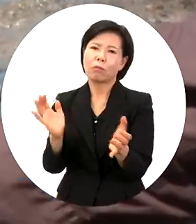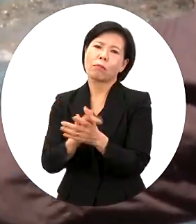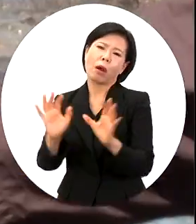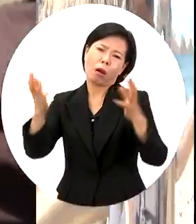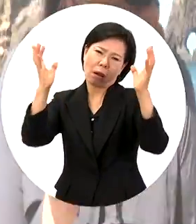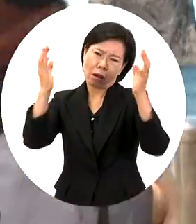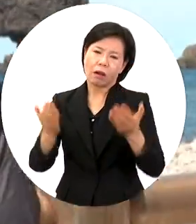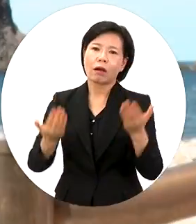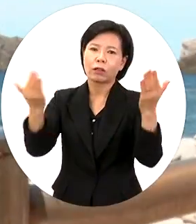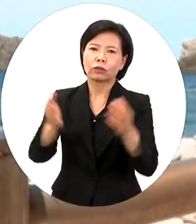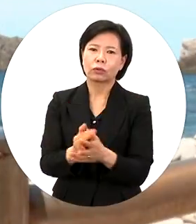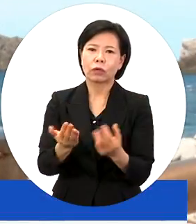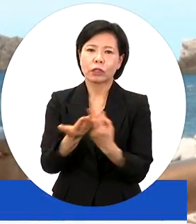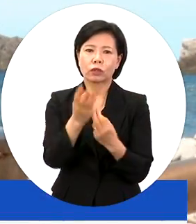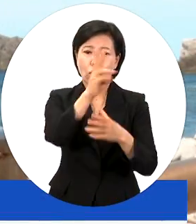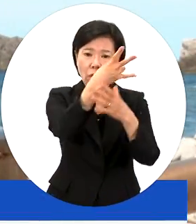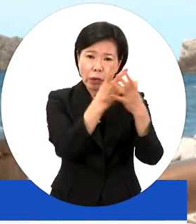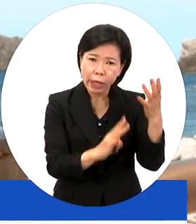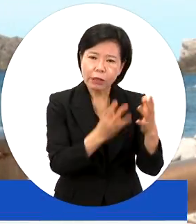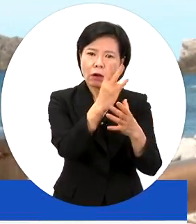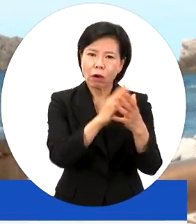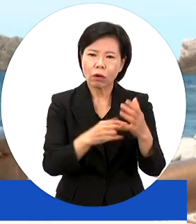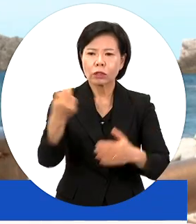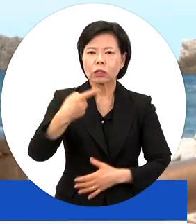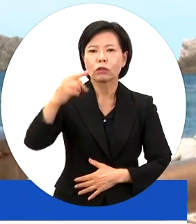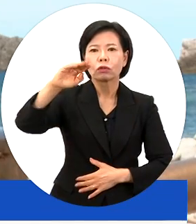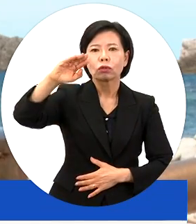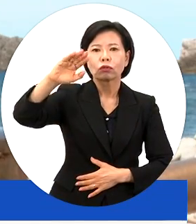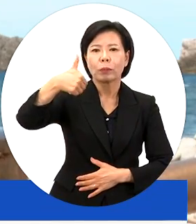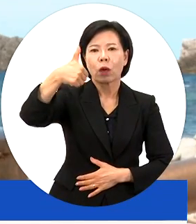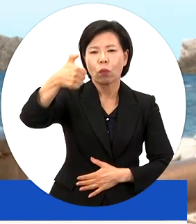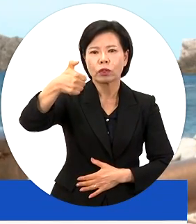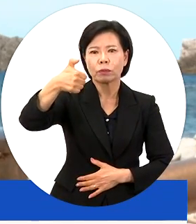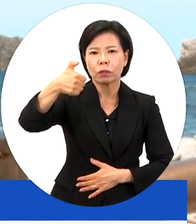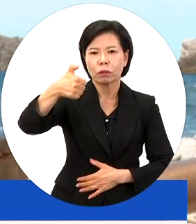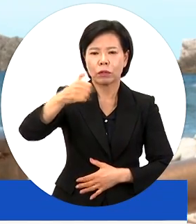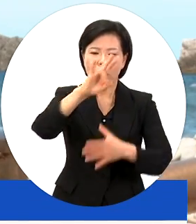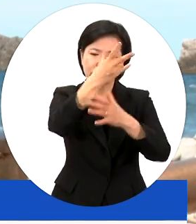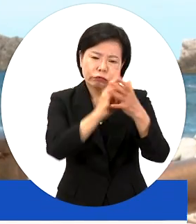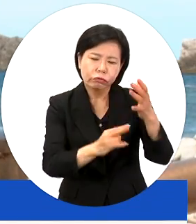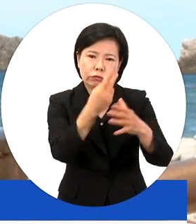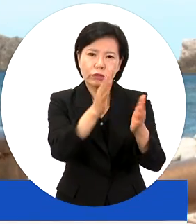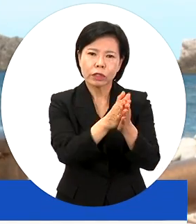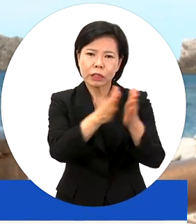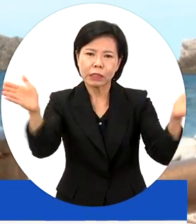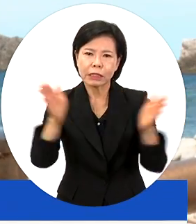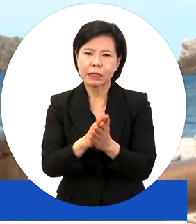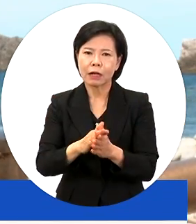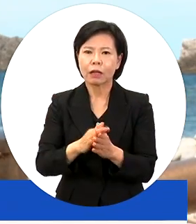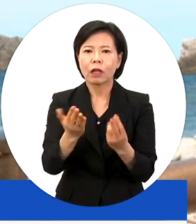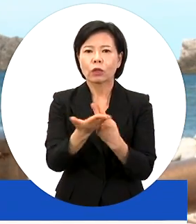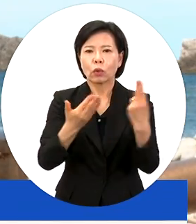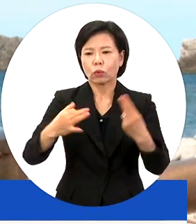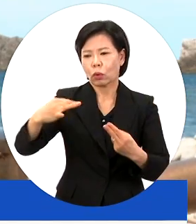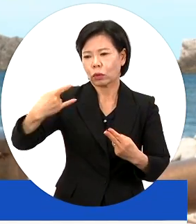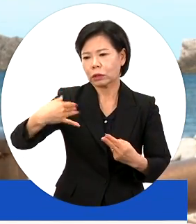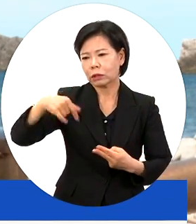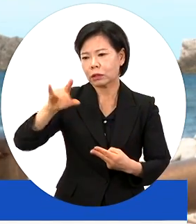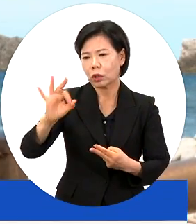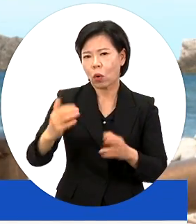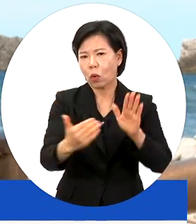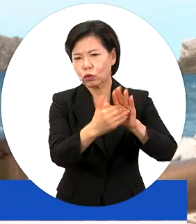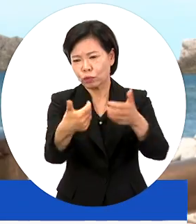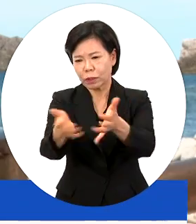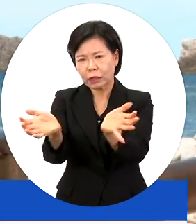싶어요. 제주 해녀는 1950년대에 출향 물질을 하면서 독도 의용 수비대와